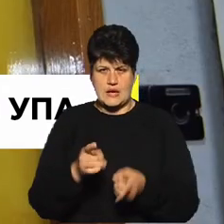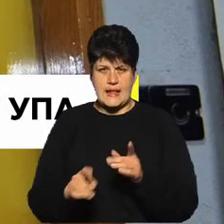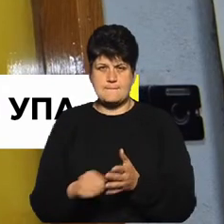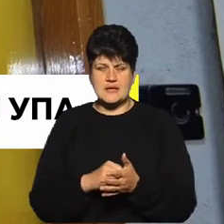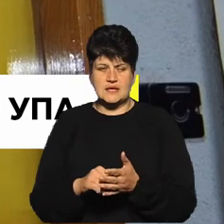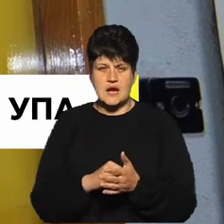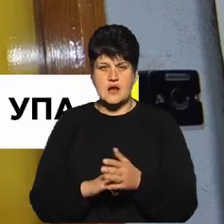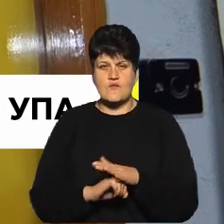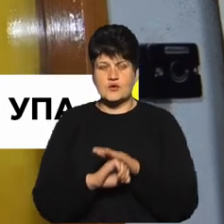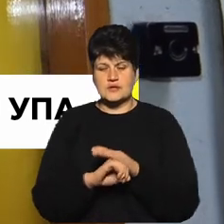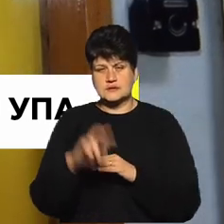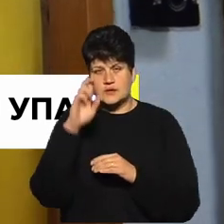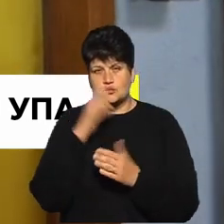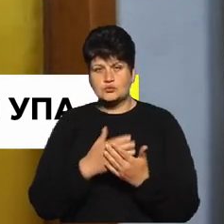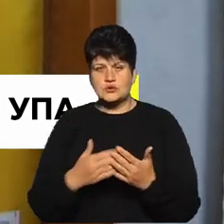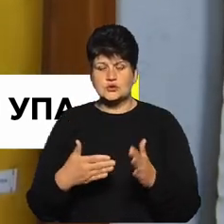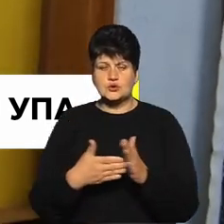краєзнавчого музею періоду